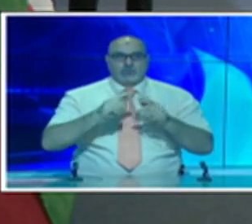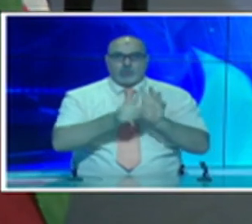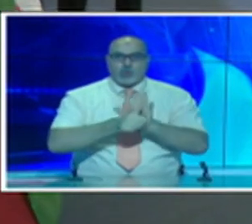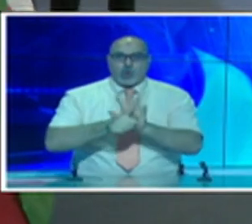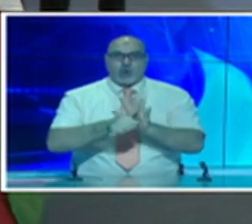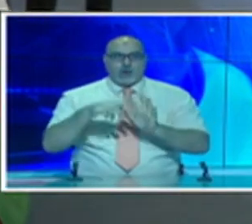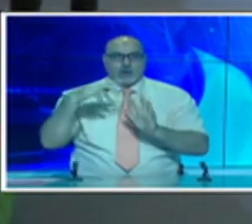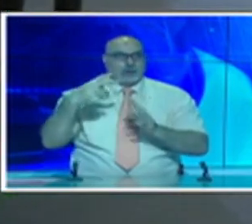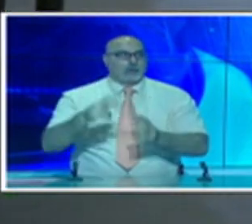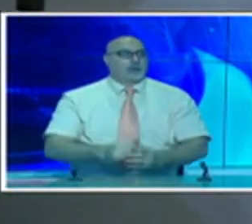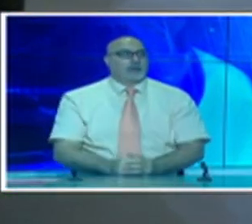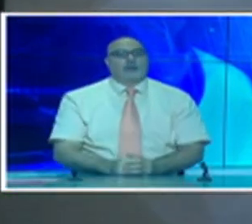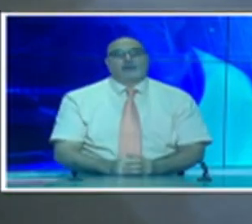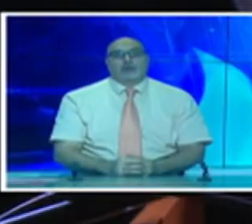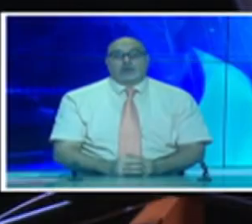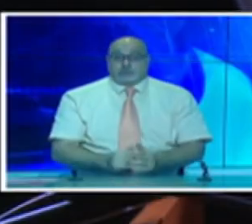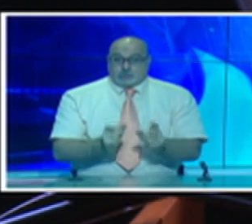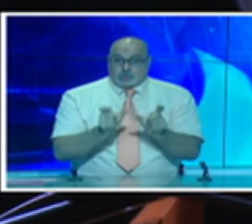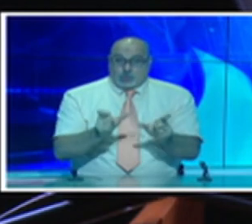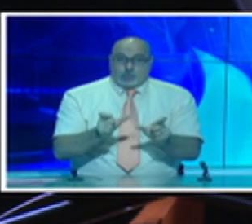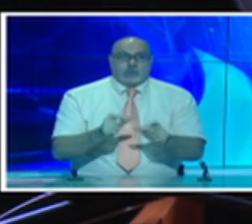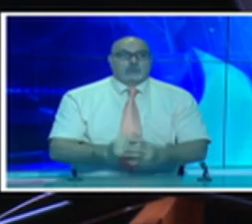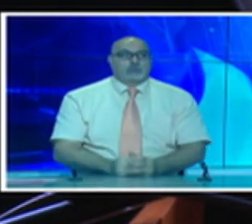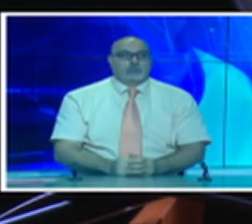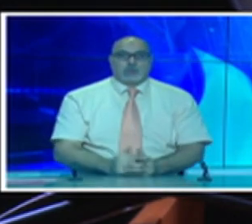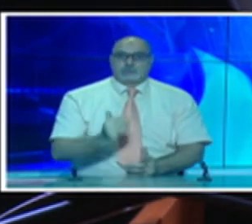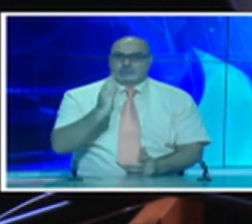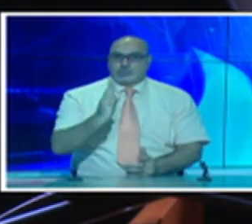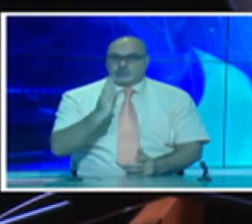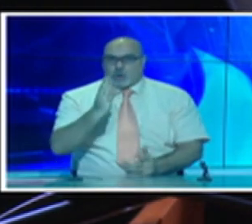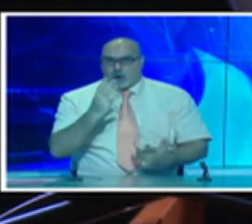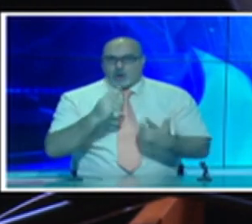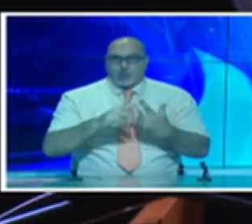المنوط بها. طبعا تأطير يحتاج آليات، يحتاج